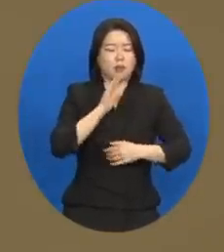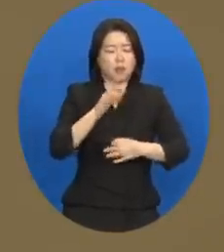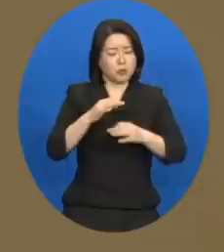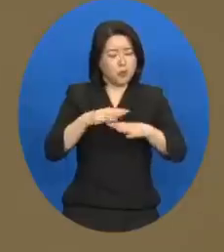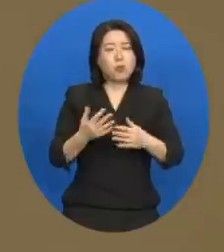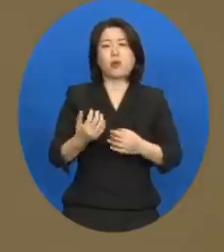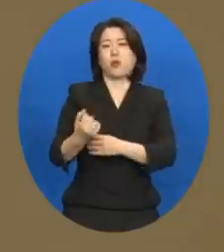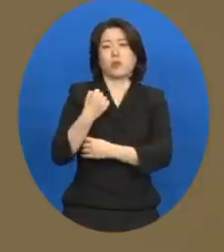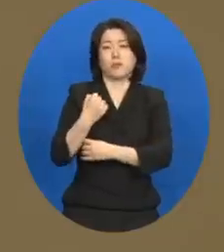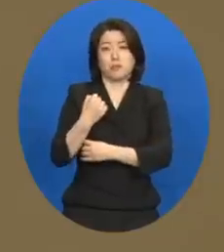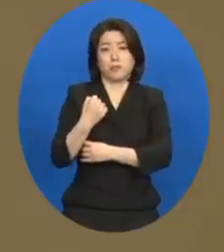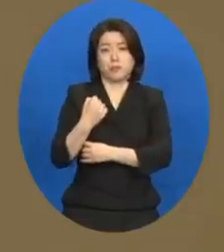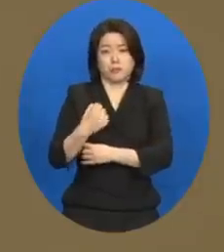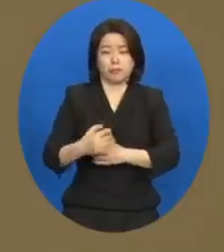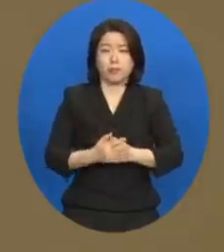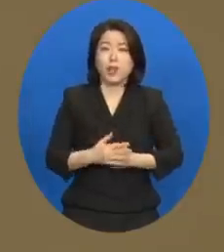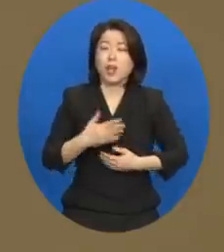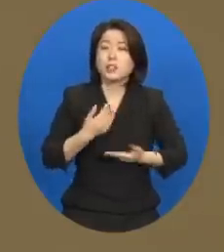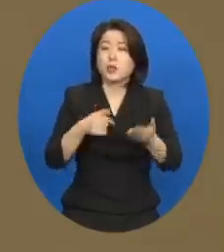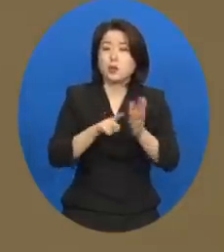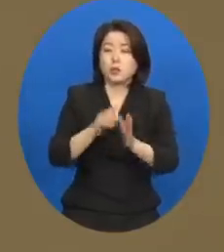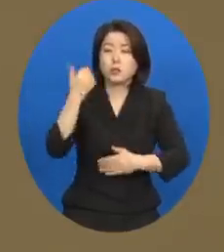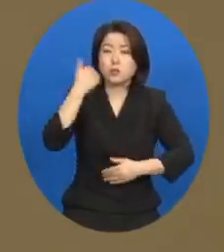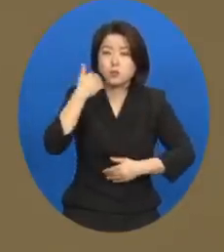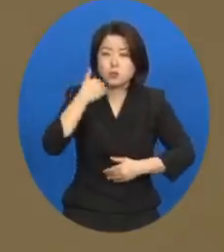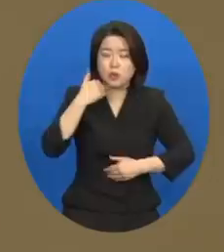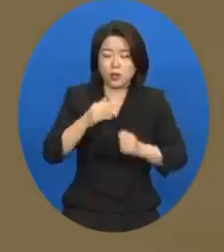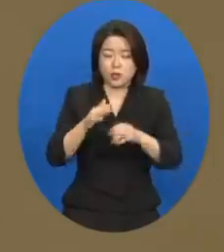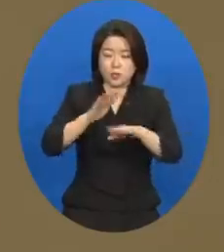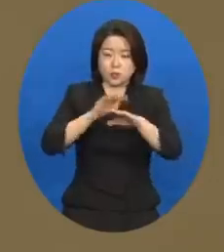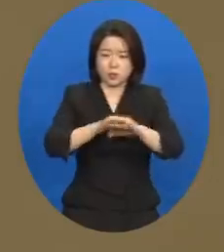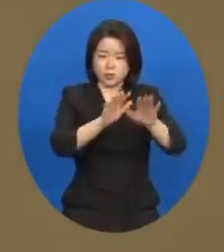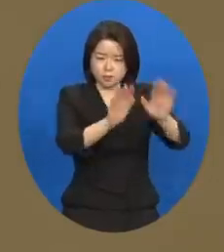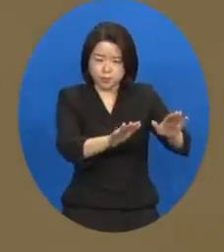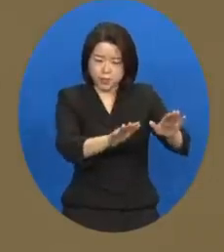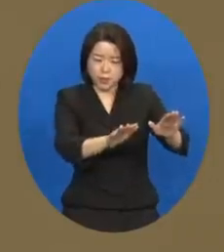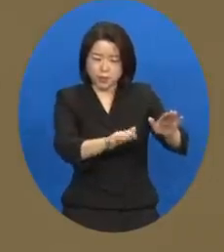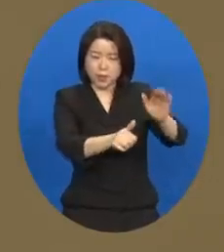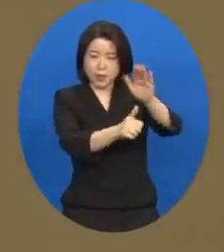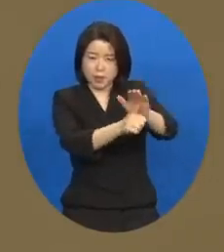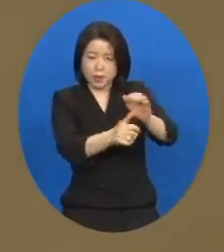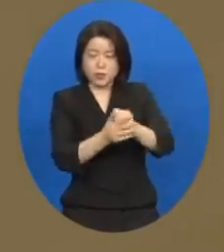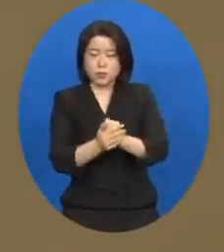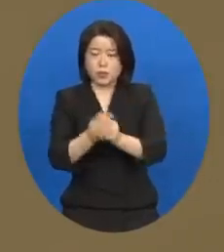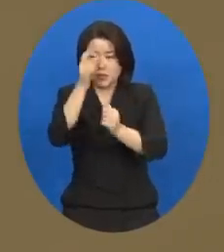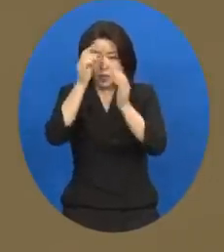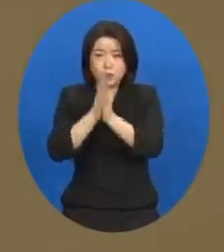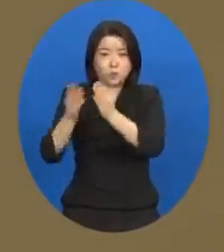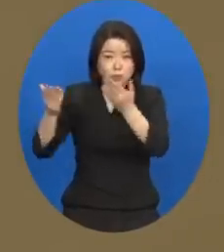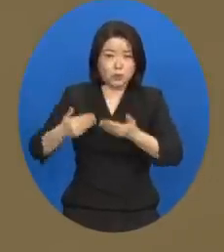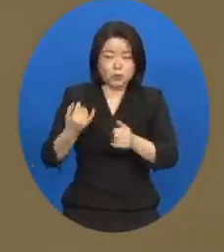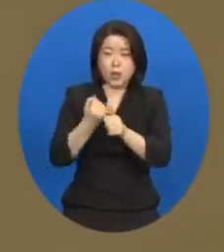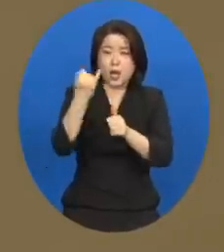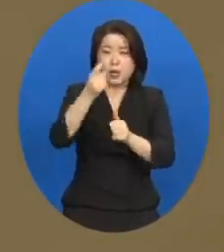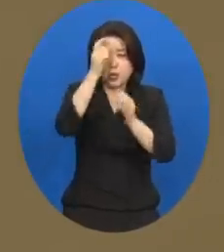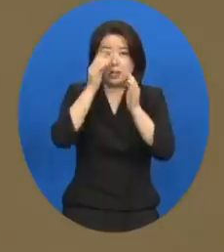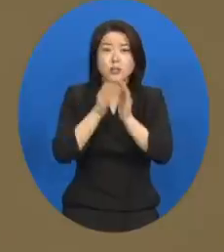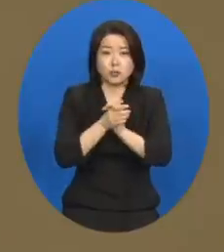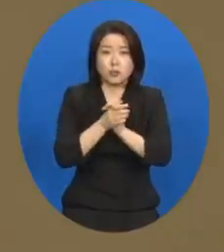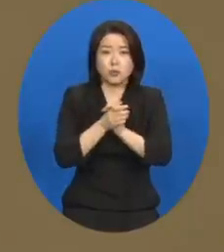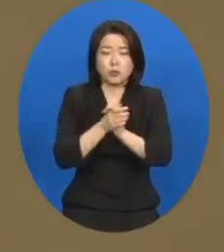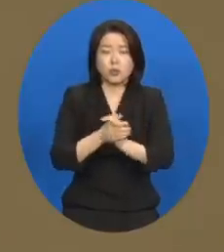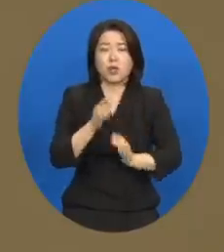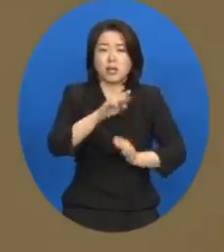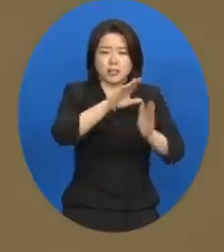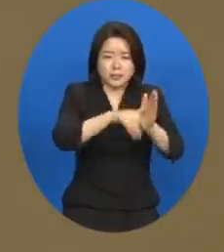힘이었어요. 저를 위해서 누군가가 손을 얹고 기도해주는 사람, 아내의 기도가 저를